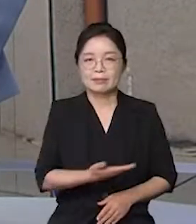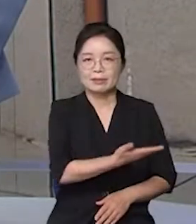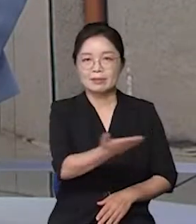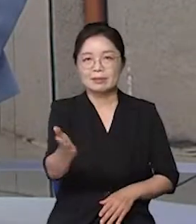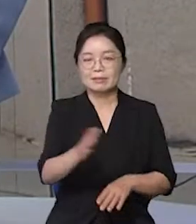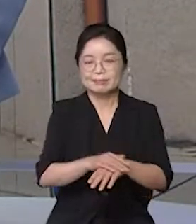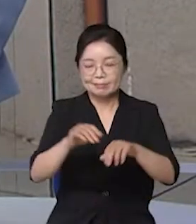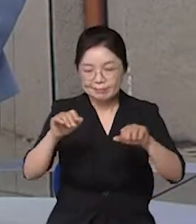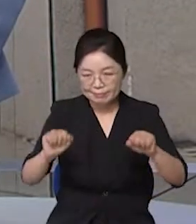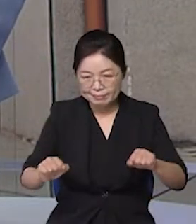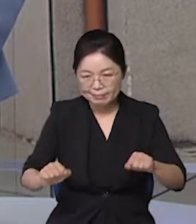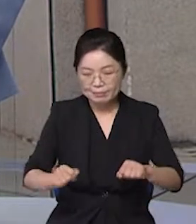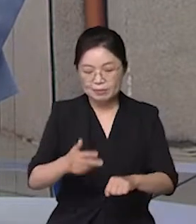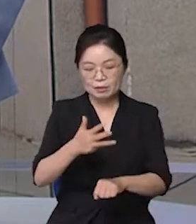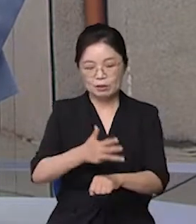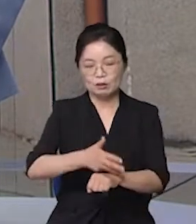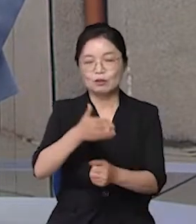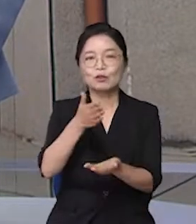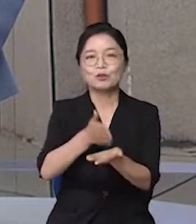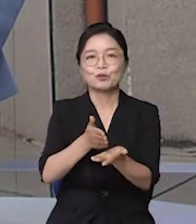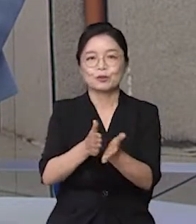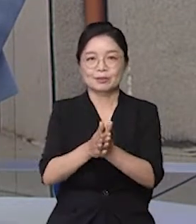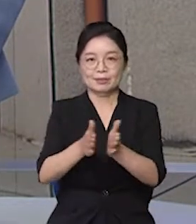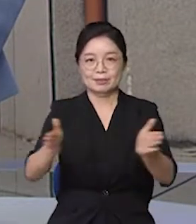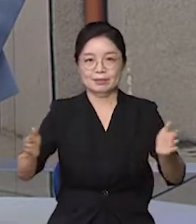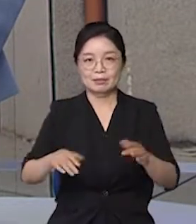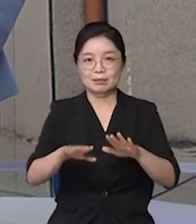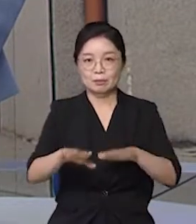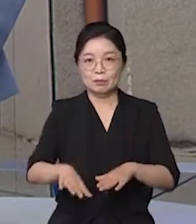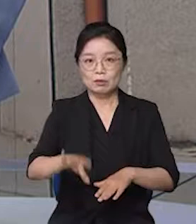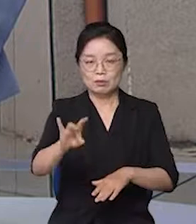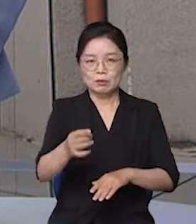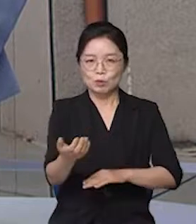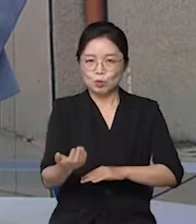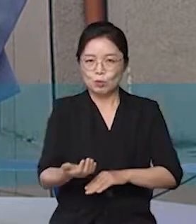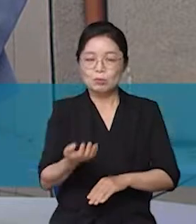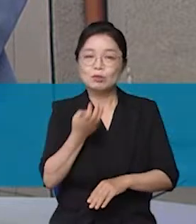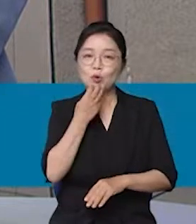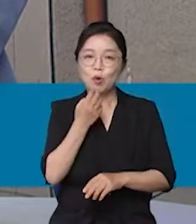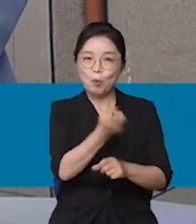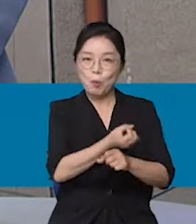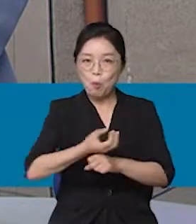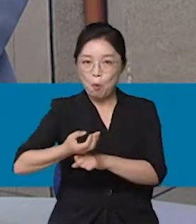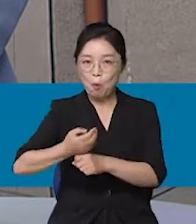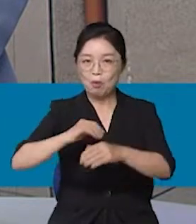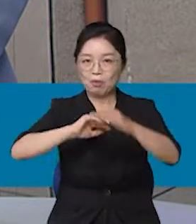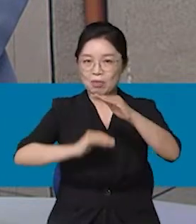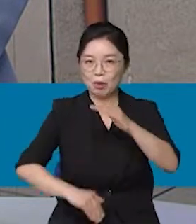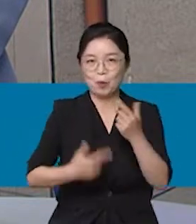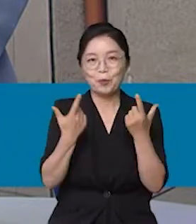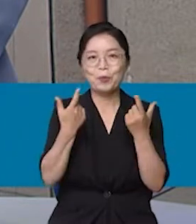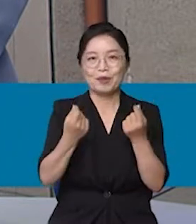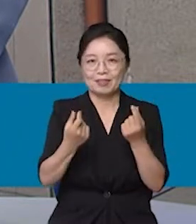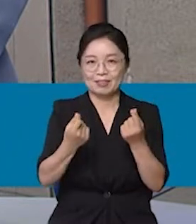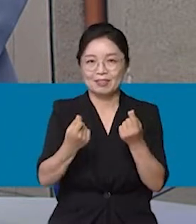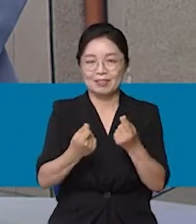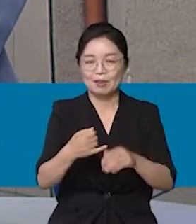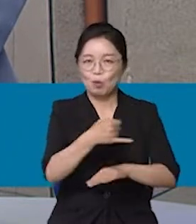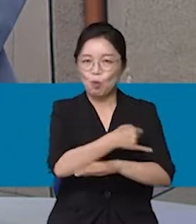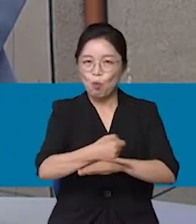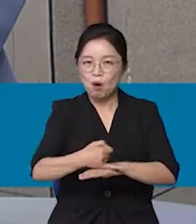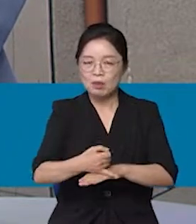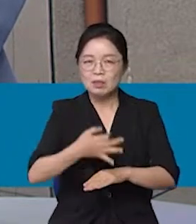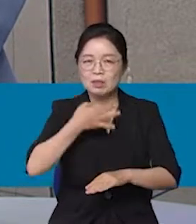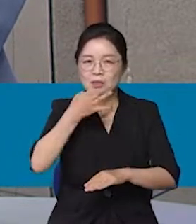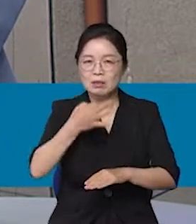여러분 안녕하십니까? KBC 8시 뉴스입니다. 오늘 첫 소식은 조금 전 서울에서도 전해드렸던 내용으로 시작합니다. 완도에서